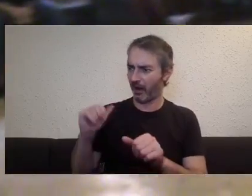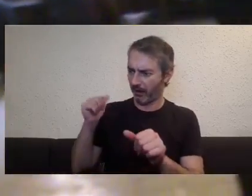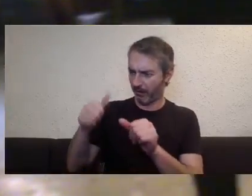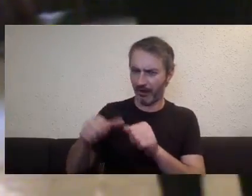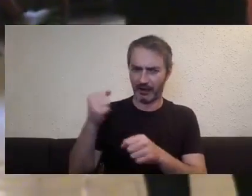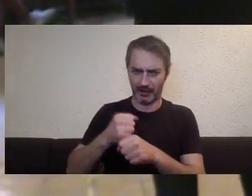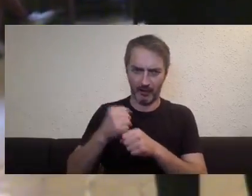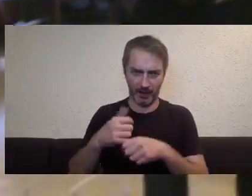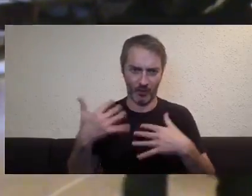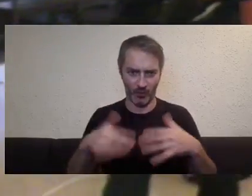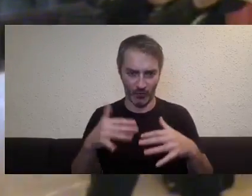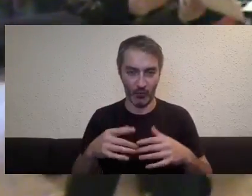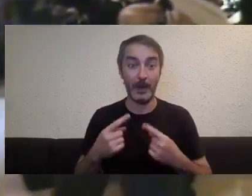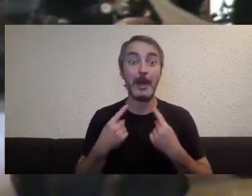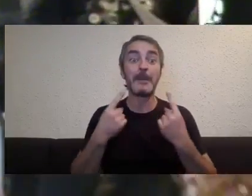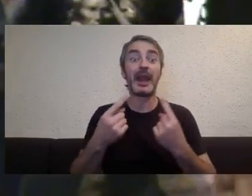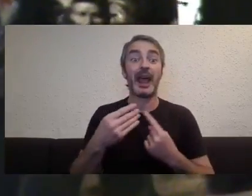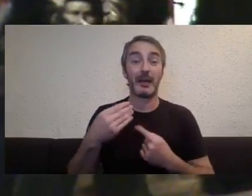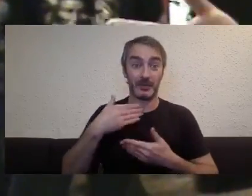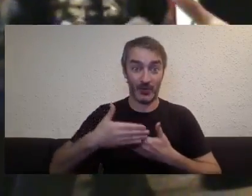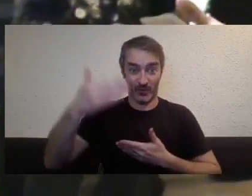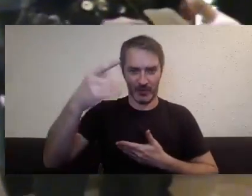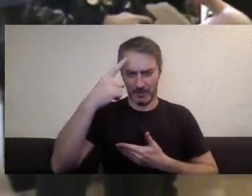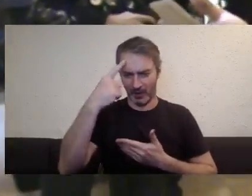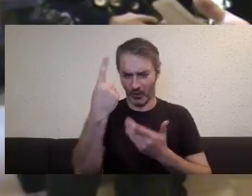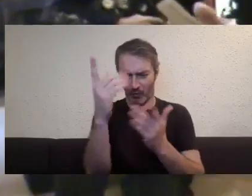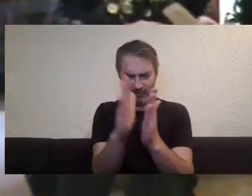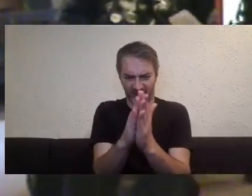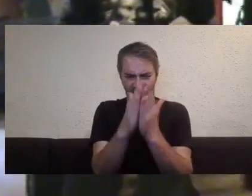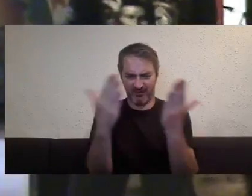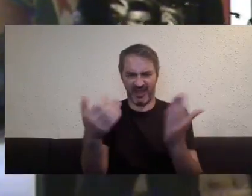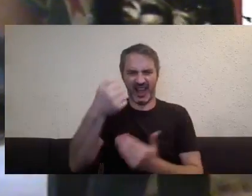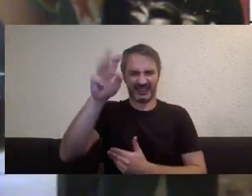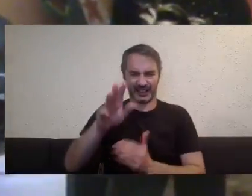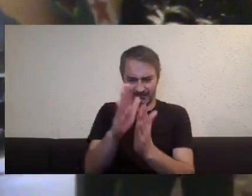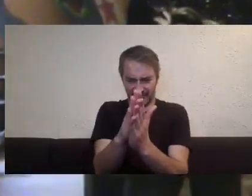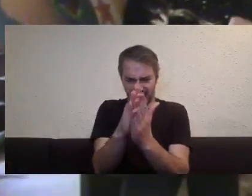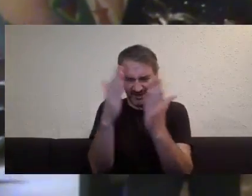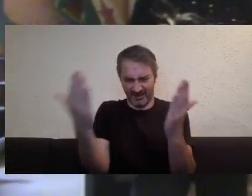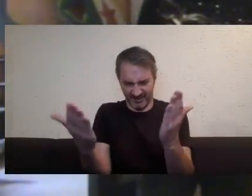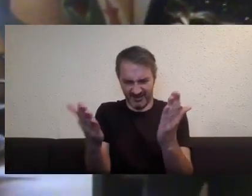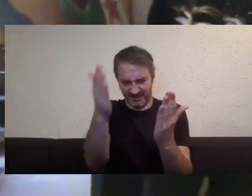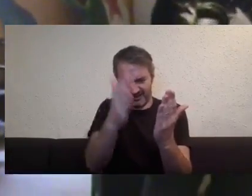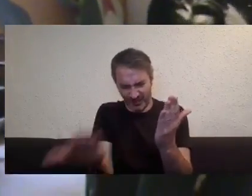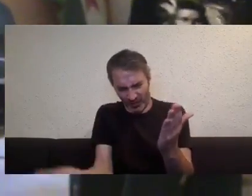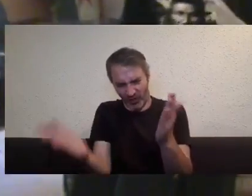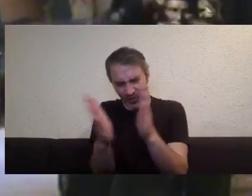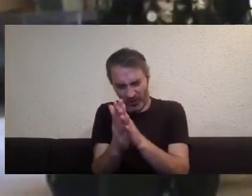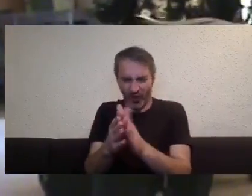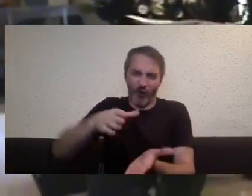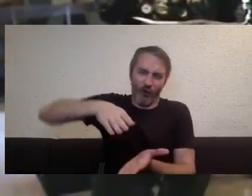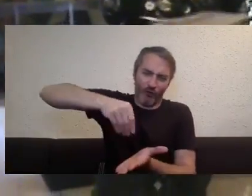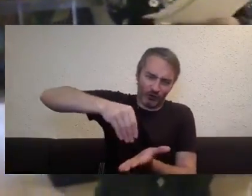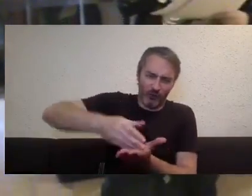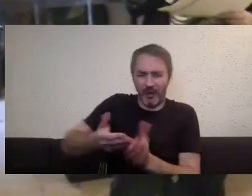la progressió una miqueta que hi ha hagut a nivell de feina al barri, no? Perquè la primera burxa era un dinar 3, no? Sí. Plegat per la